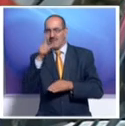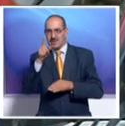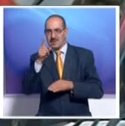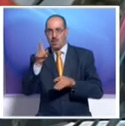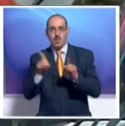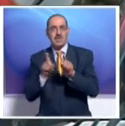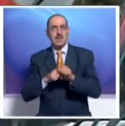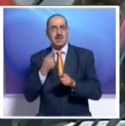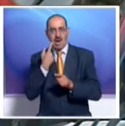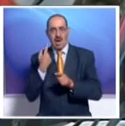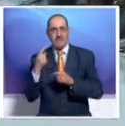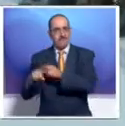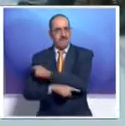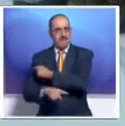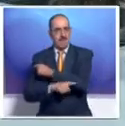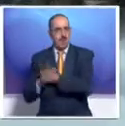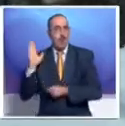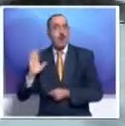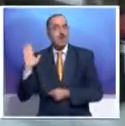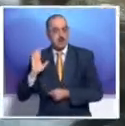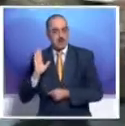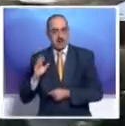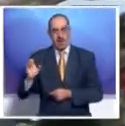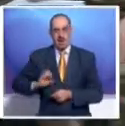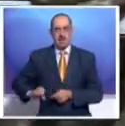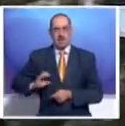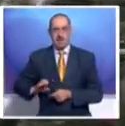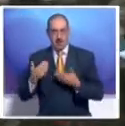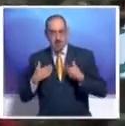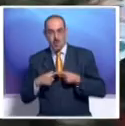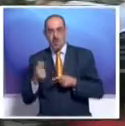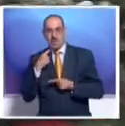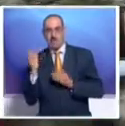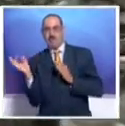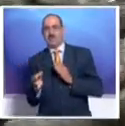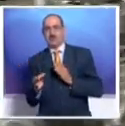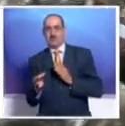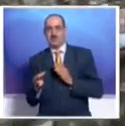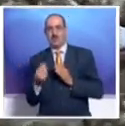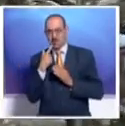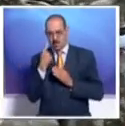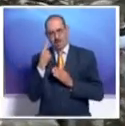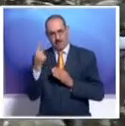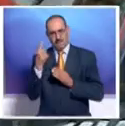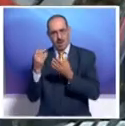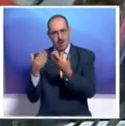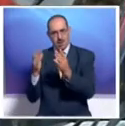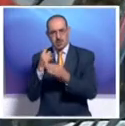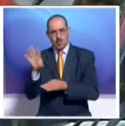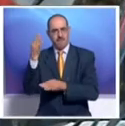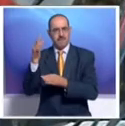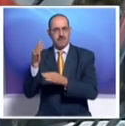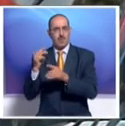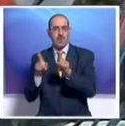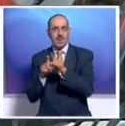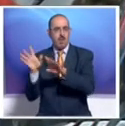دائرة الاستعلام الأمن السابق خرجت تحاول عبثا نفي توجدها في هذه الاجتماعات ومغالطة